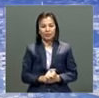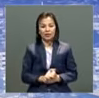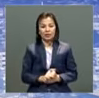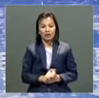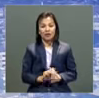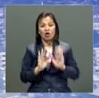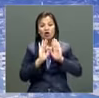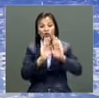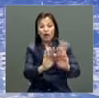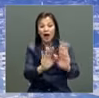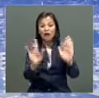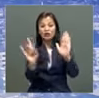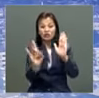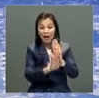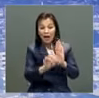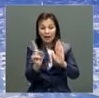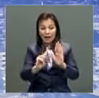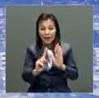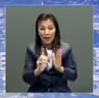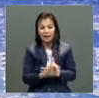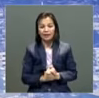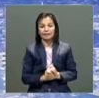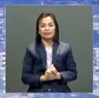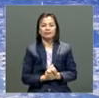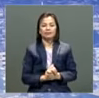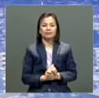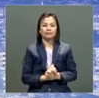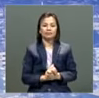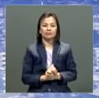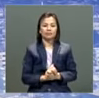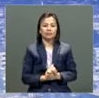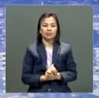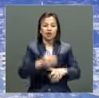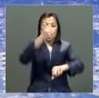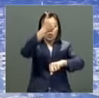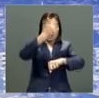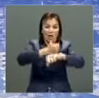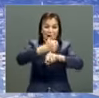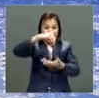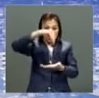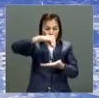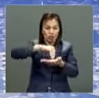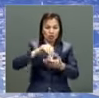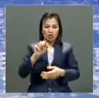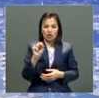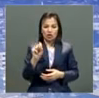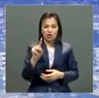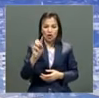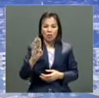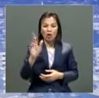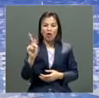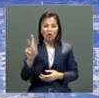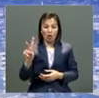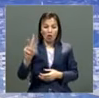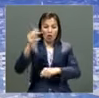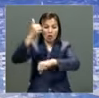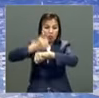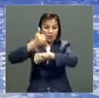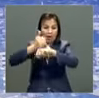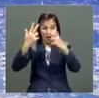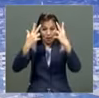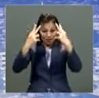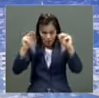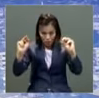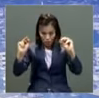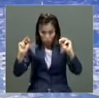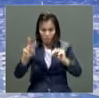งกับวันนี้นะครับวันนี้ท่านผู้อำนวยการศูนย์สบคนะครับในฐานะนายกรัฐมนตรีและรั